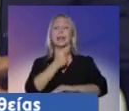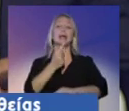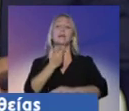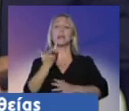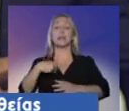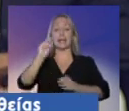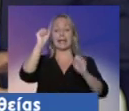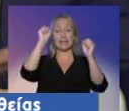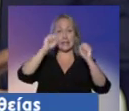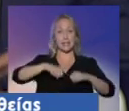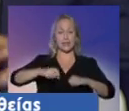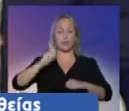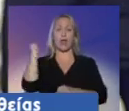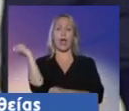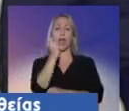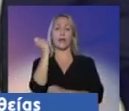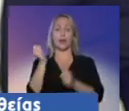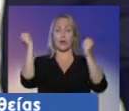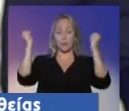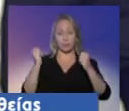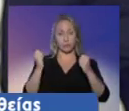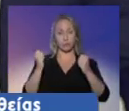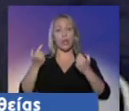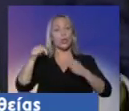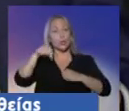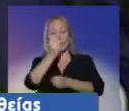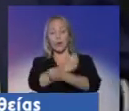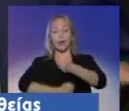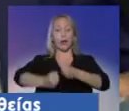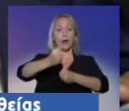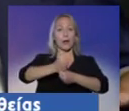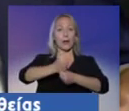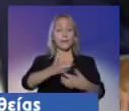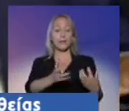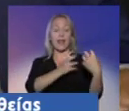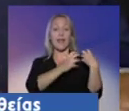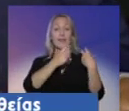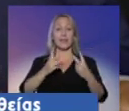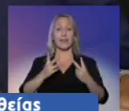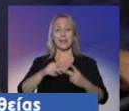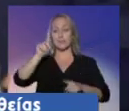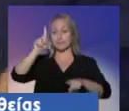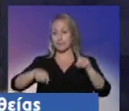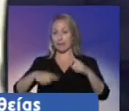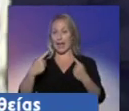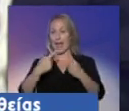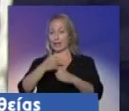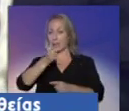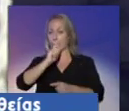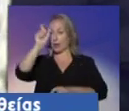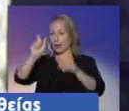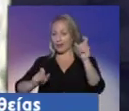χαρακτηρίσει εθνικά επιζήμια. Τώρα βρίσκεστε στο τιμόνι της χώρας και ακούμε αιτιάσεις από την αντιπολίτευση